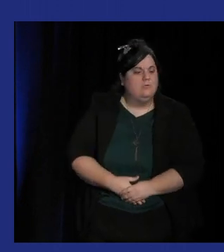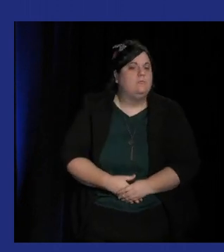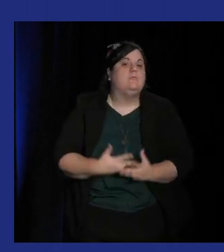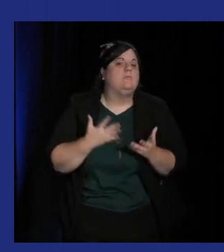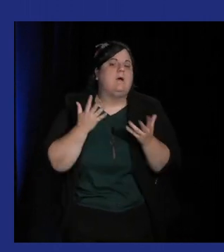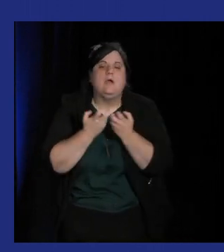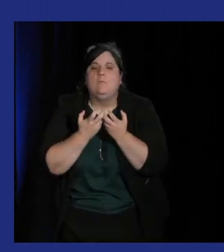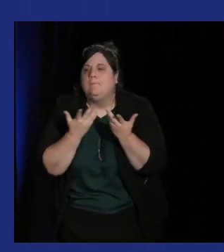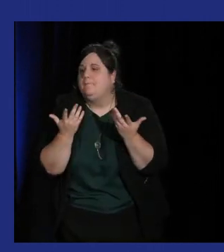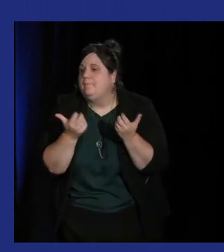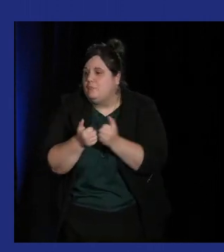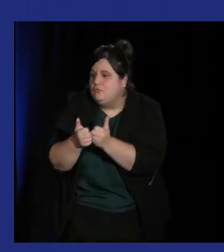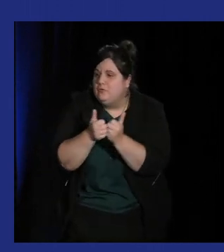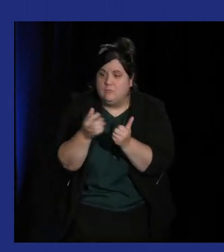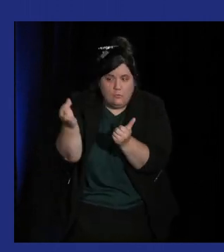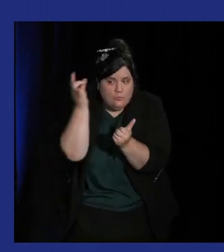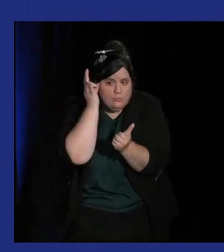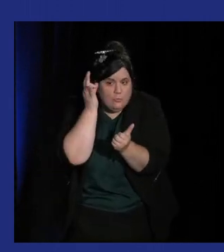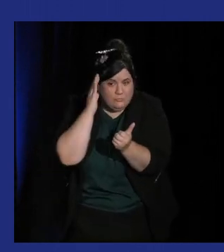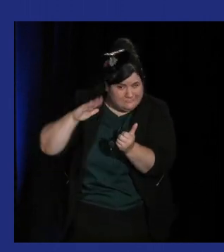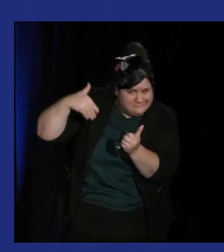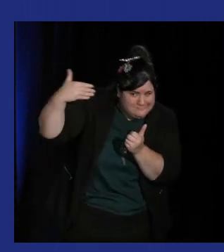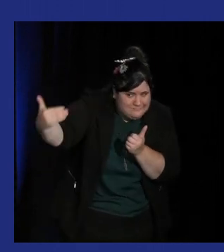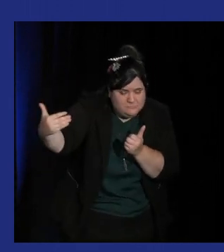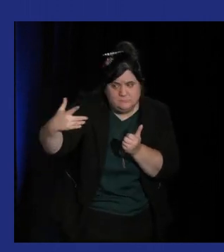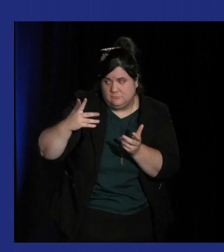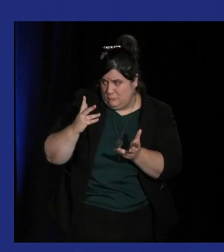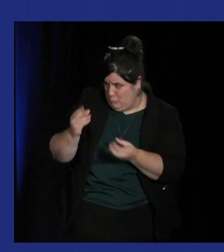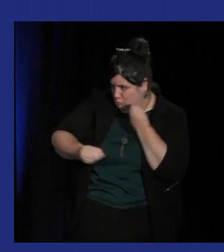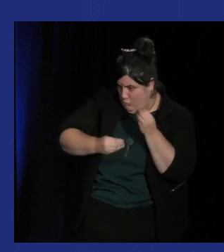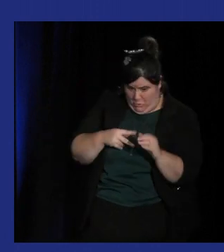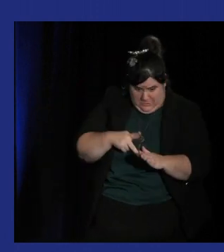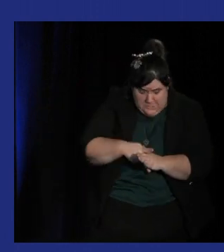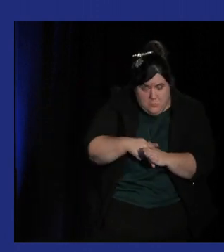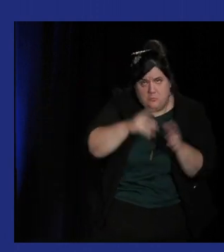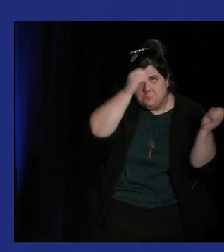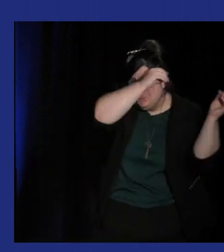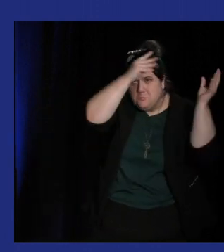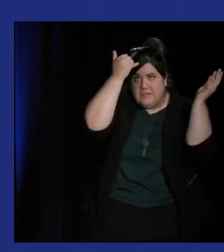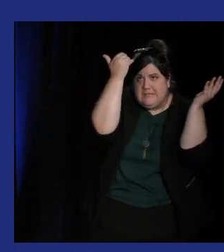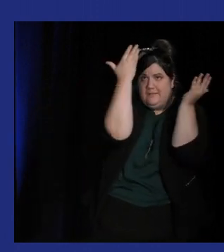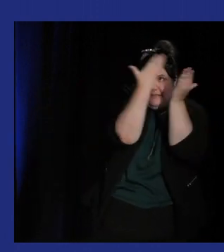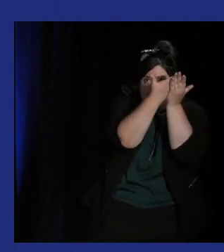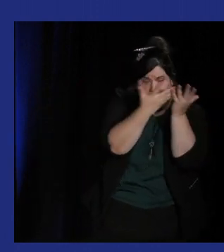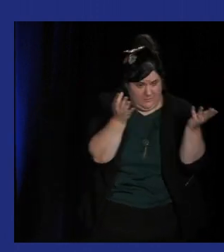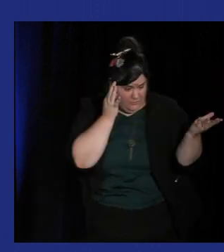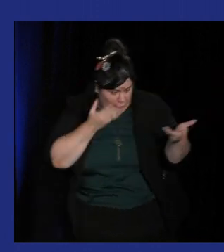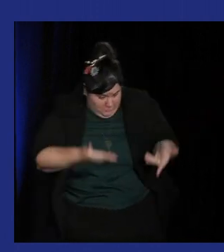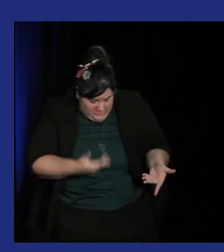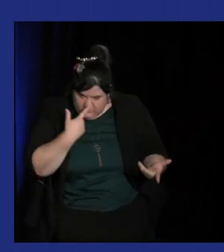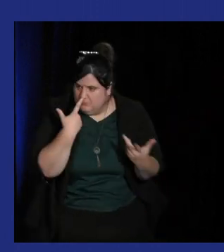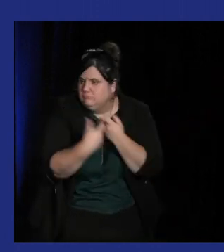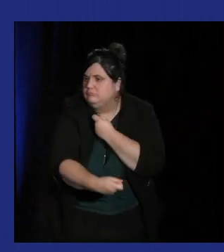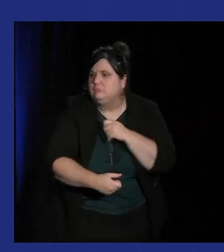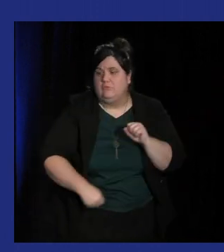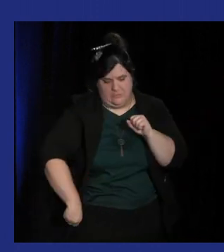travailler sur le son d'un jeu c'est difficile à faire tant qu'on est vraiment encore dans la phase de de conceptualisation du jeu tant qu'il y a pas déjà un prototype